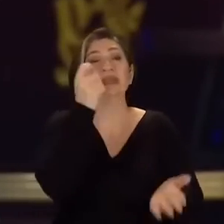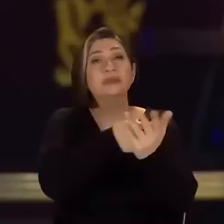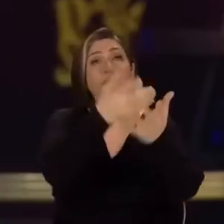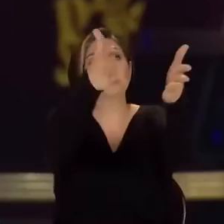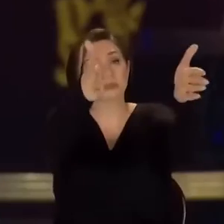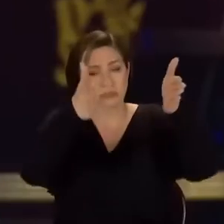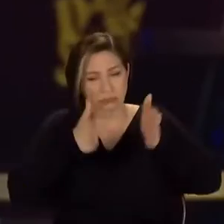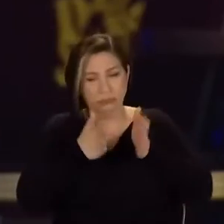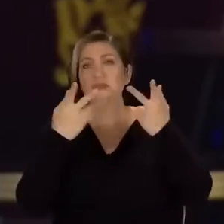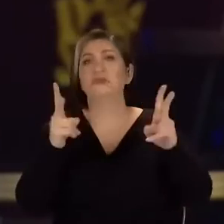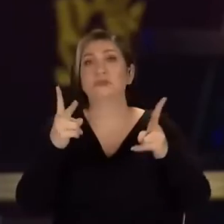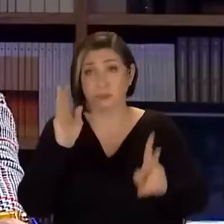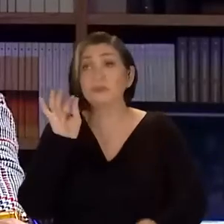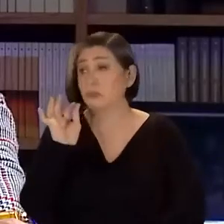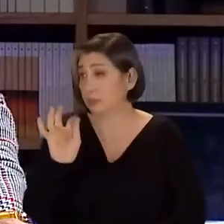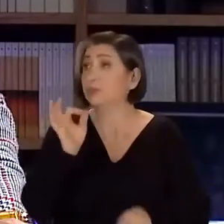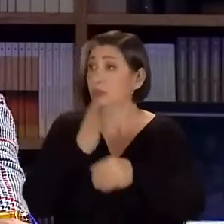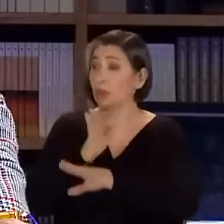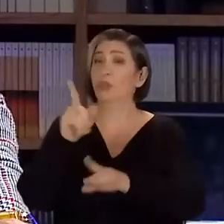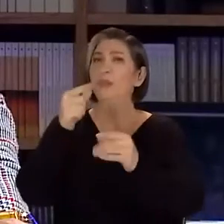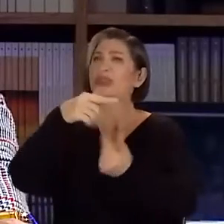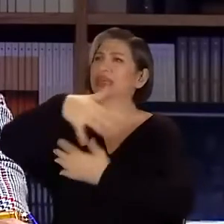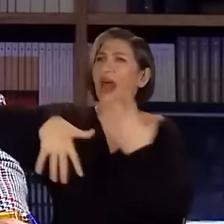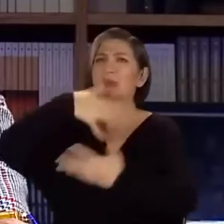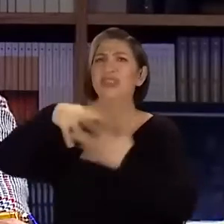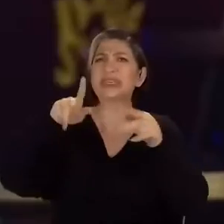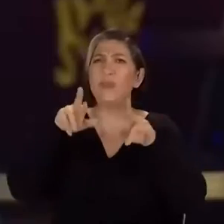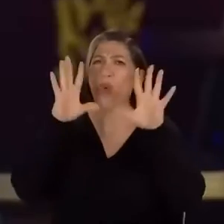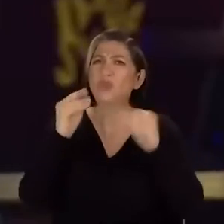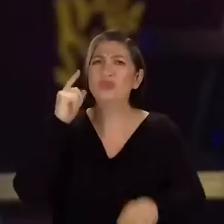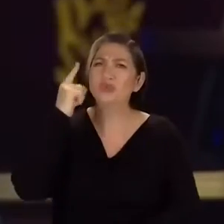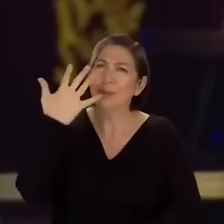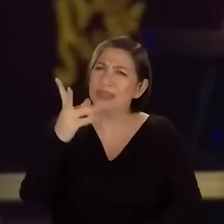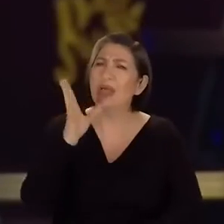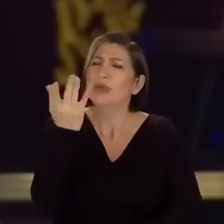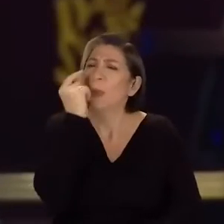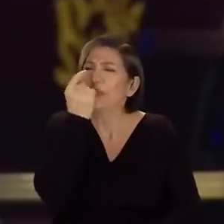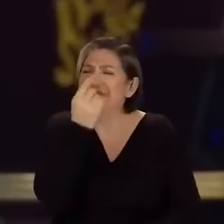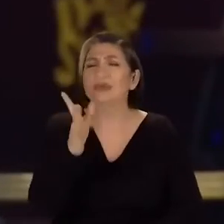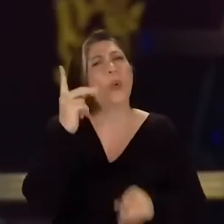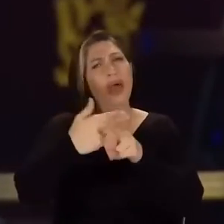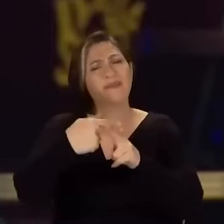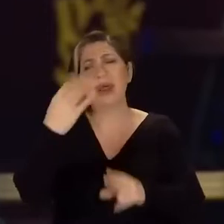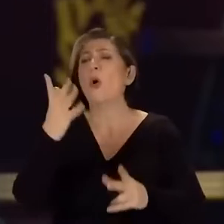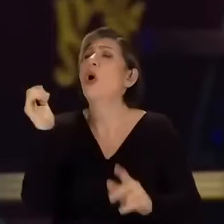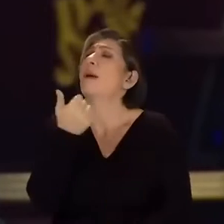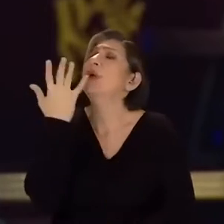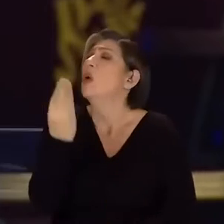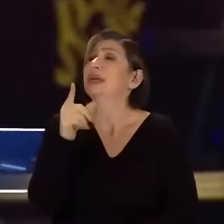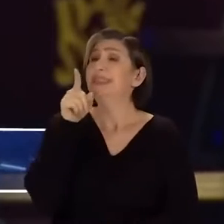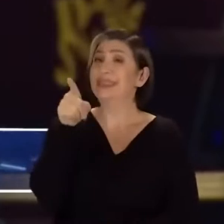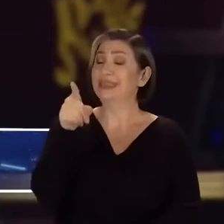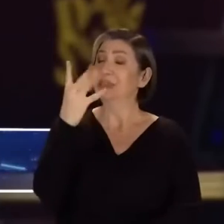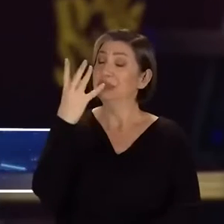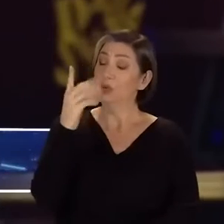bana domates olarak. Aynen öyle. Bilirler. Aslında bu anlattığınız çok karmaşık bir yapı gibi durmakla beraber çok basit. Şöyle örnek vereyim. Burada önemli olan sizin